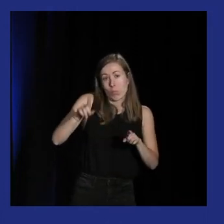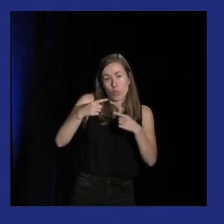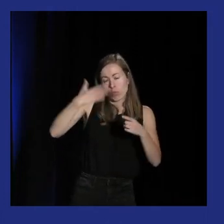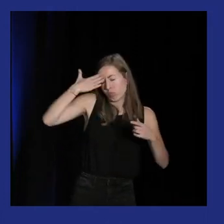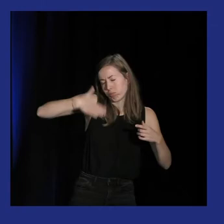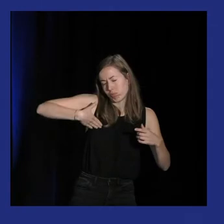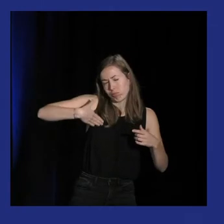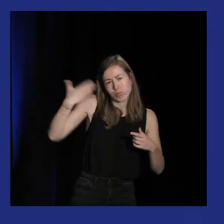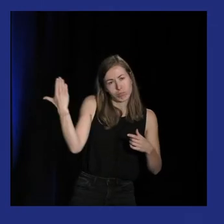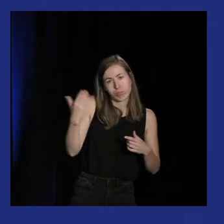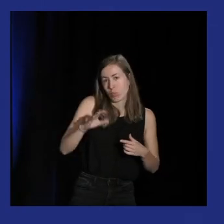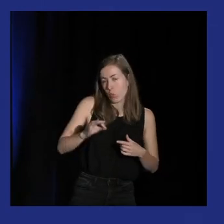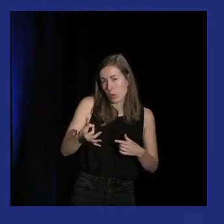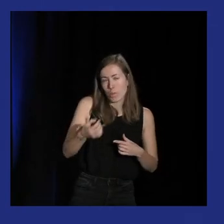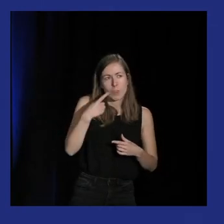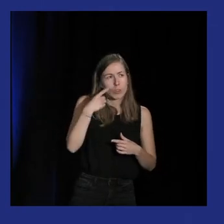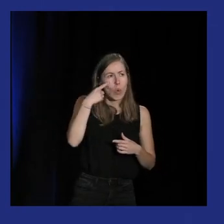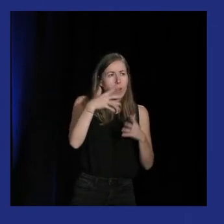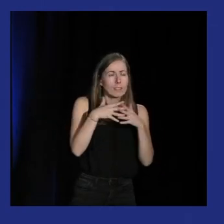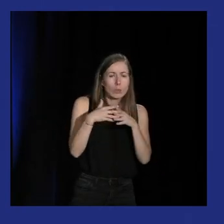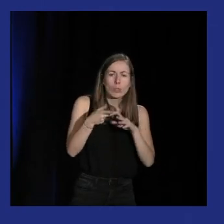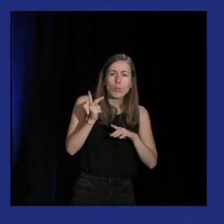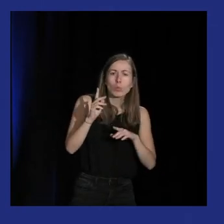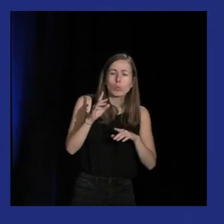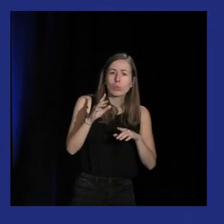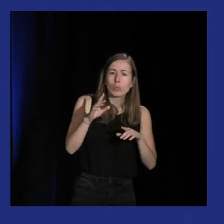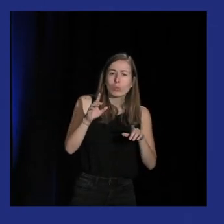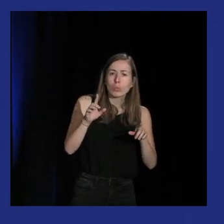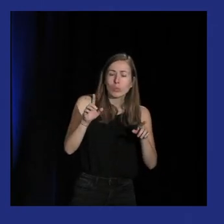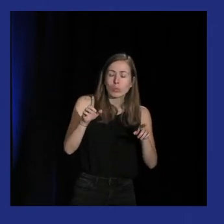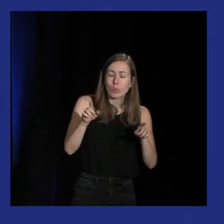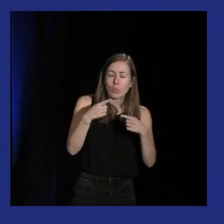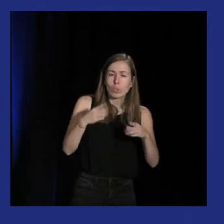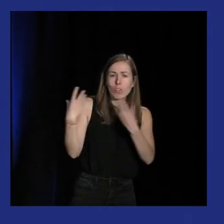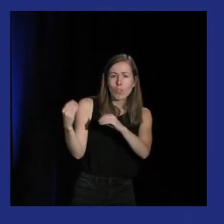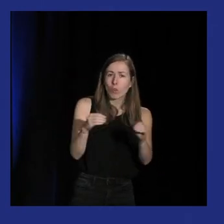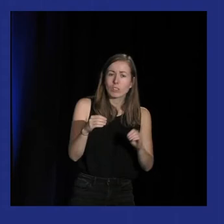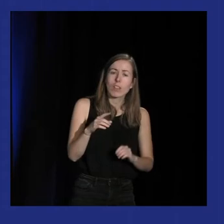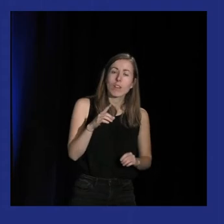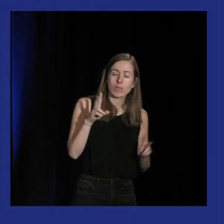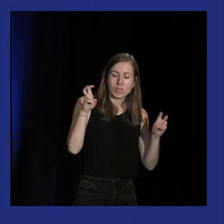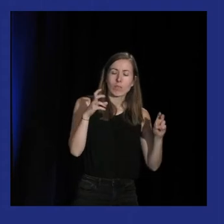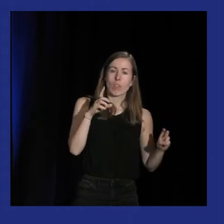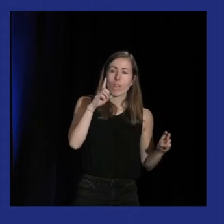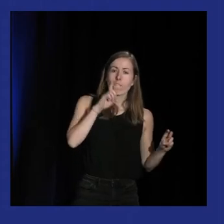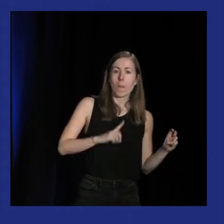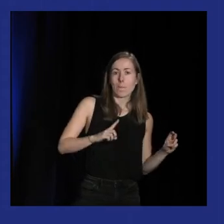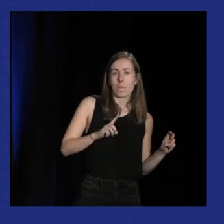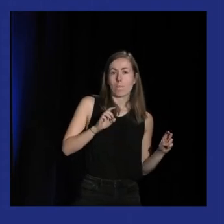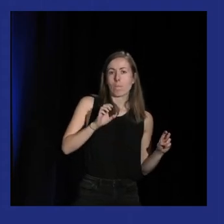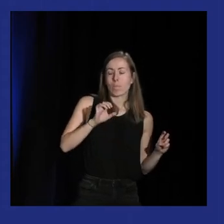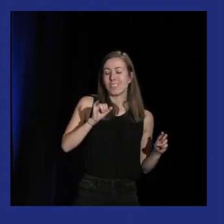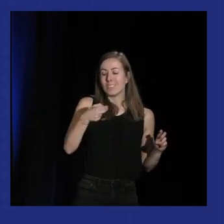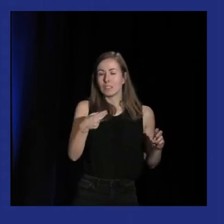l'une des BO les plus vendues de l'histoire aux Etats-Unis je crois que c'est the woman in red ou the red booman je sais plus je sais pas si ça part là beaucoup de gens